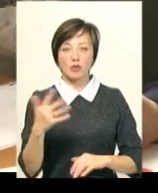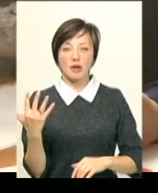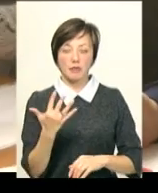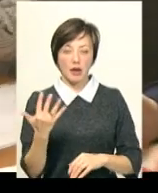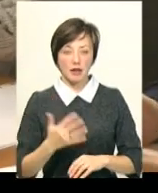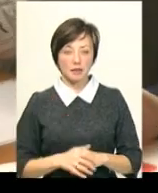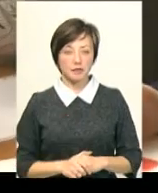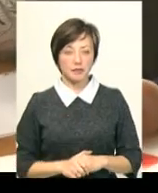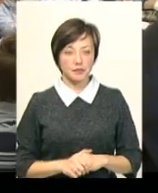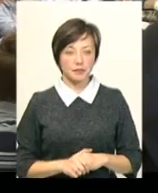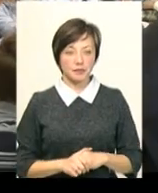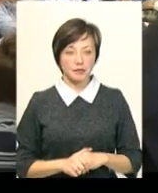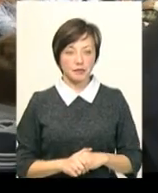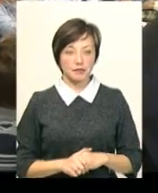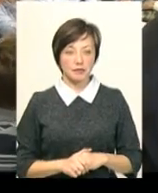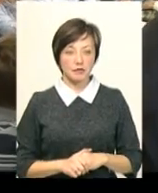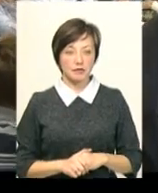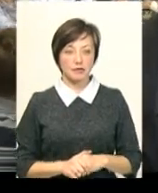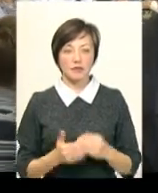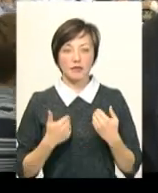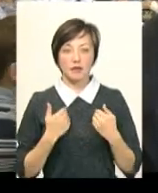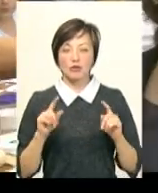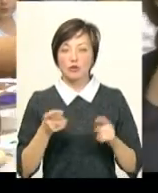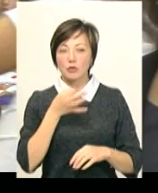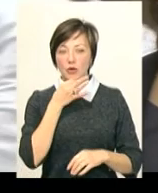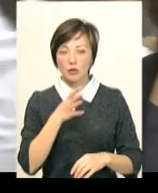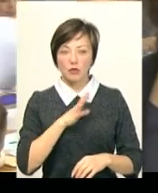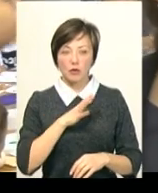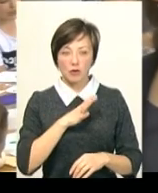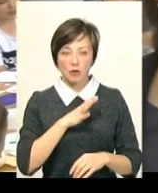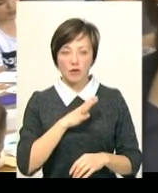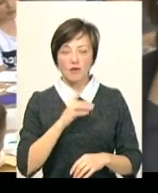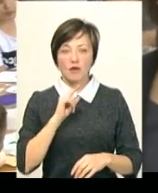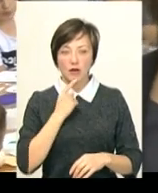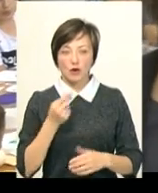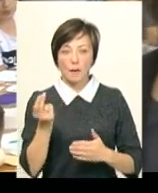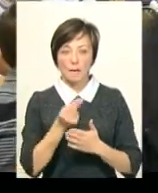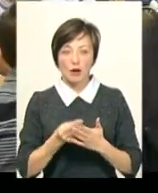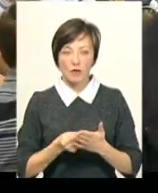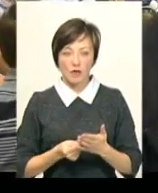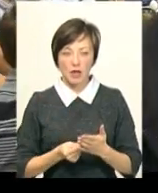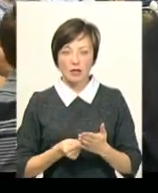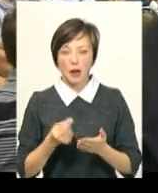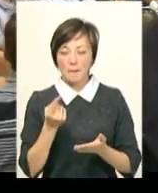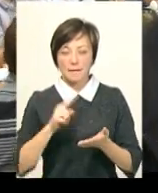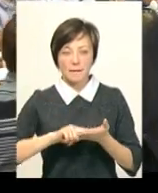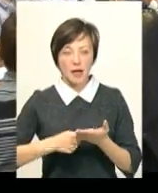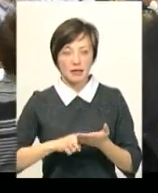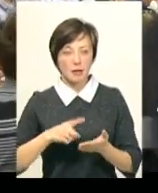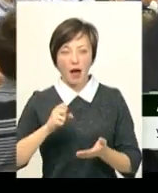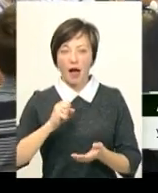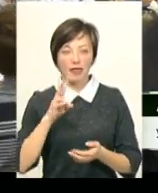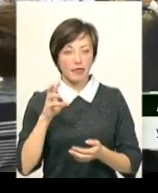імені Сергія Єфремова. Мені дуже подобається, було б важко малювати пальцями, а не